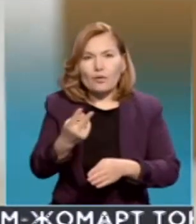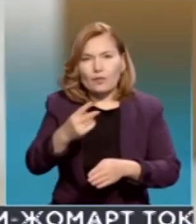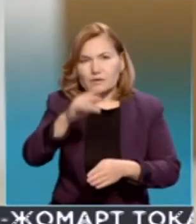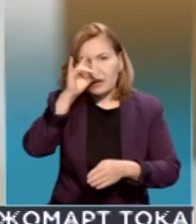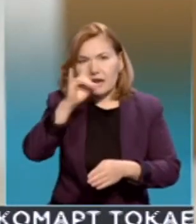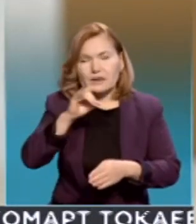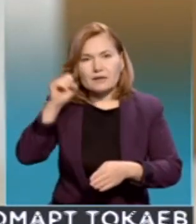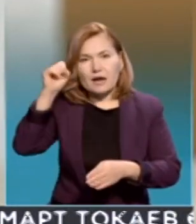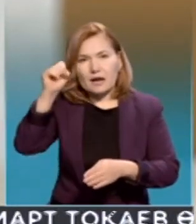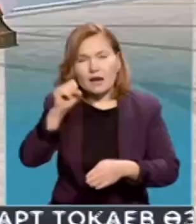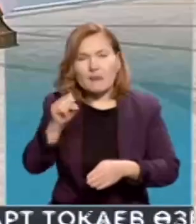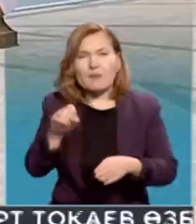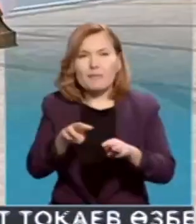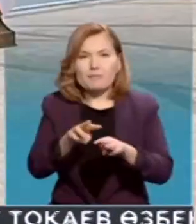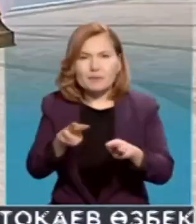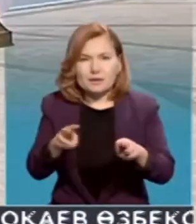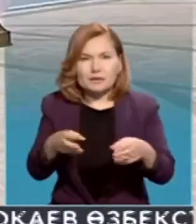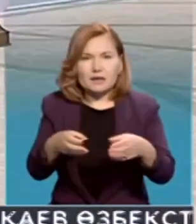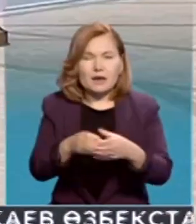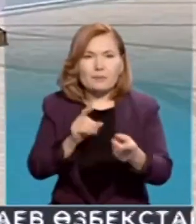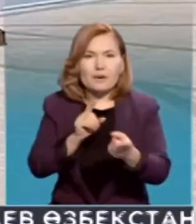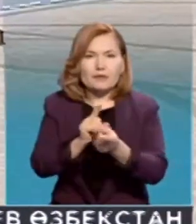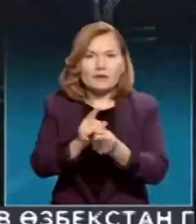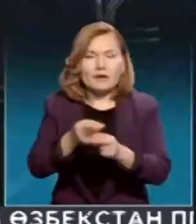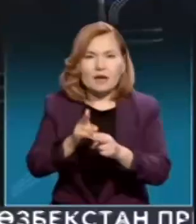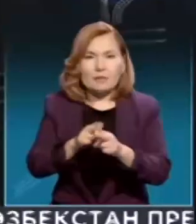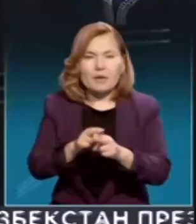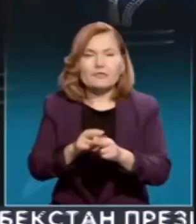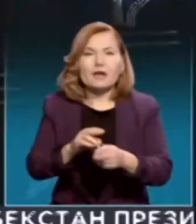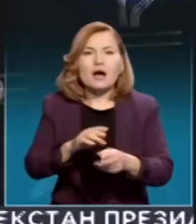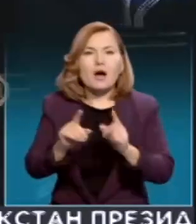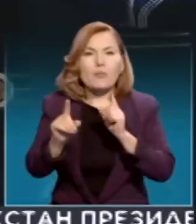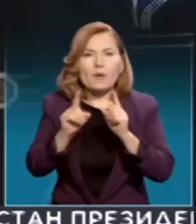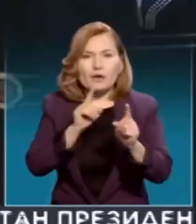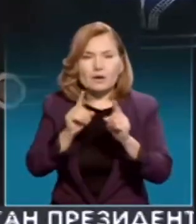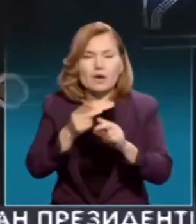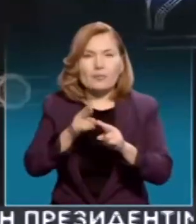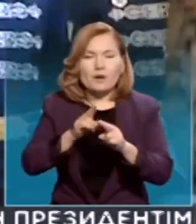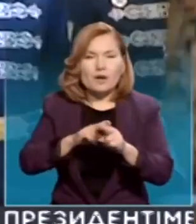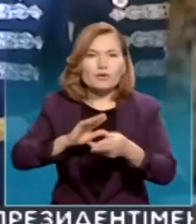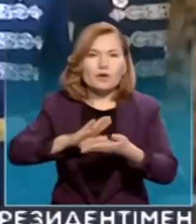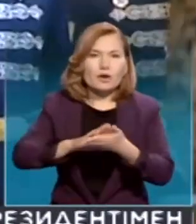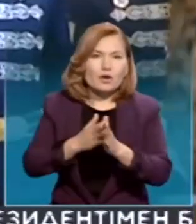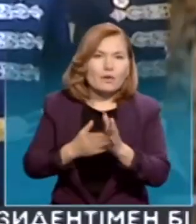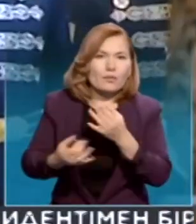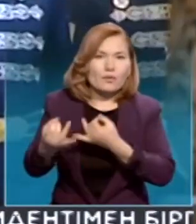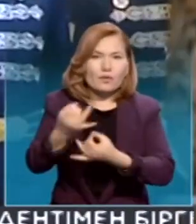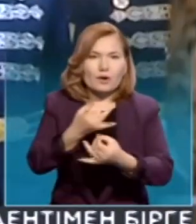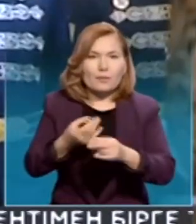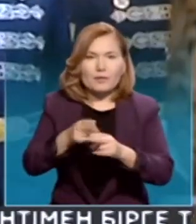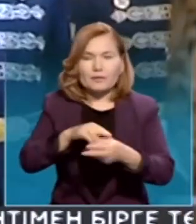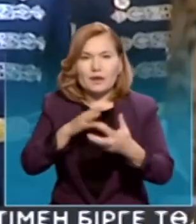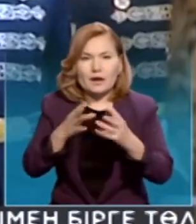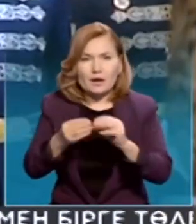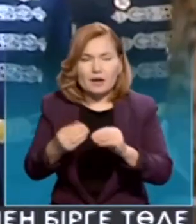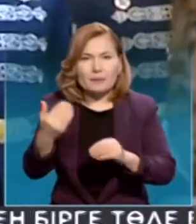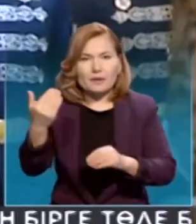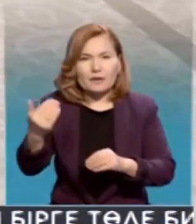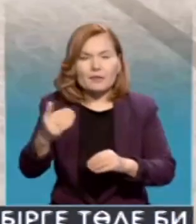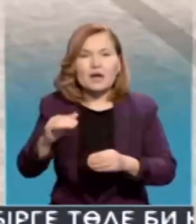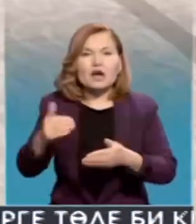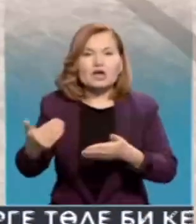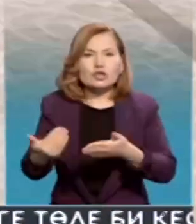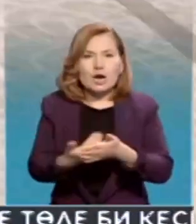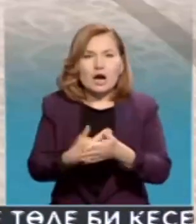ресми делегация құрамын таныстырды. Президенттер алдымен шағын құрамда, сосын кеңейтілген құрамда келіссөз жүргізеді. Осы сапар аясында бірқатар